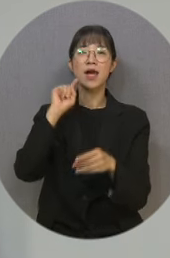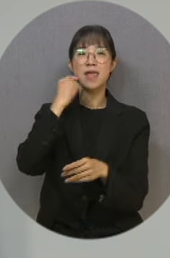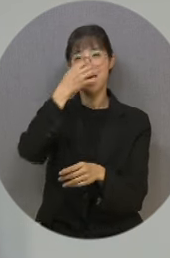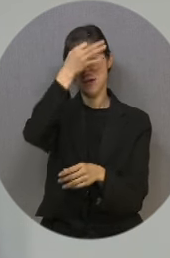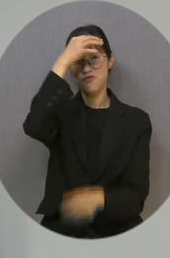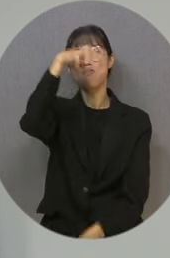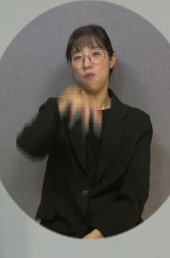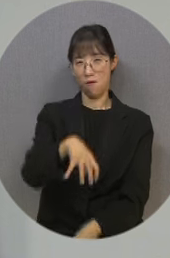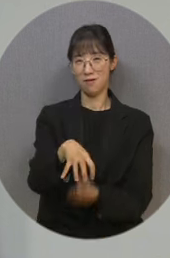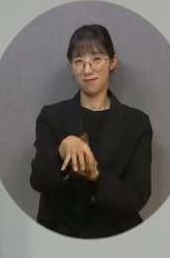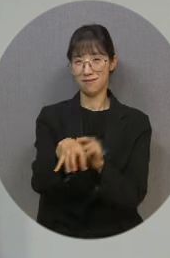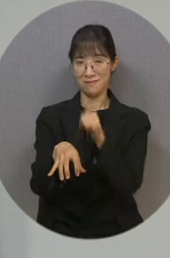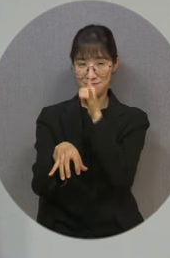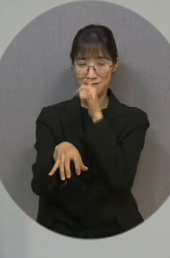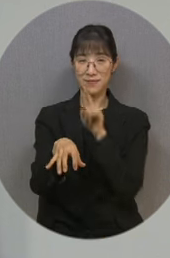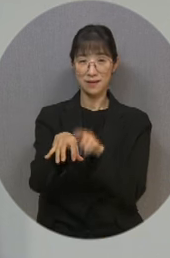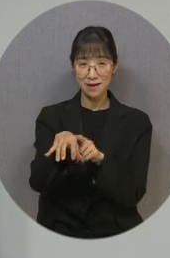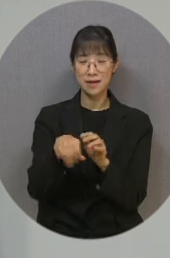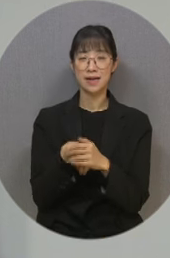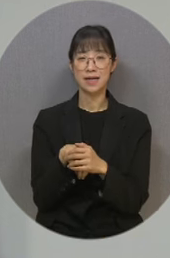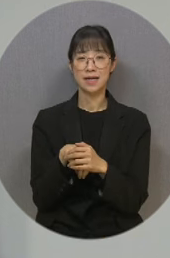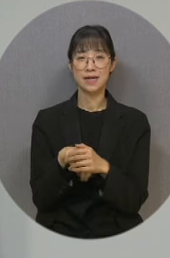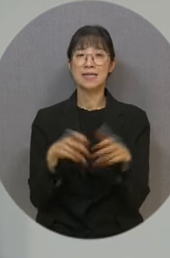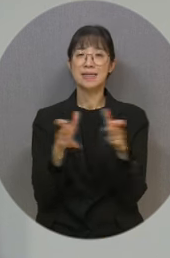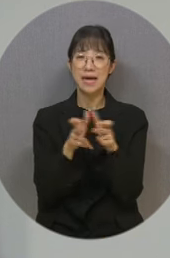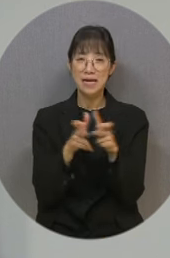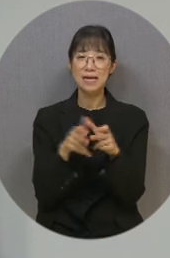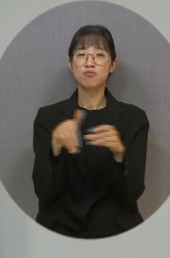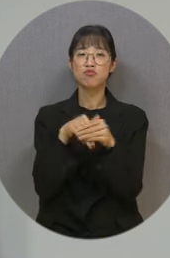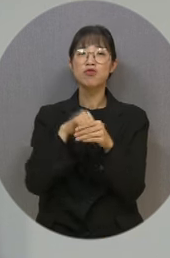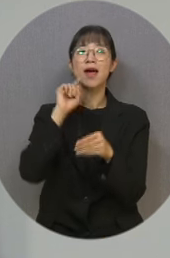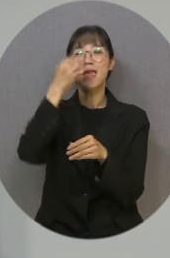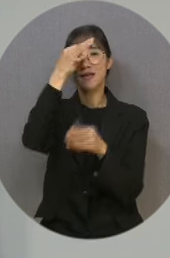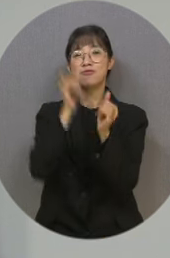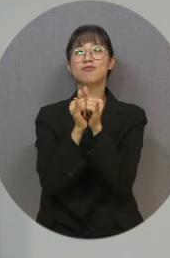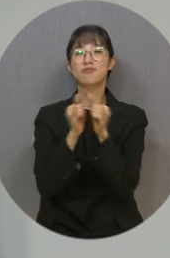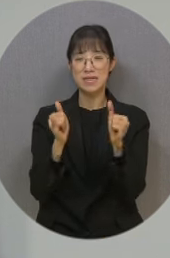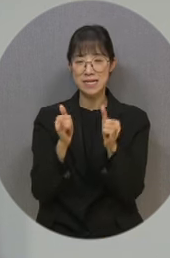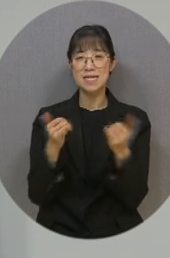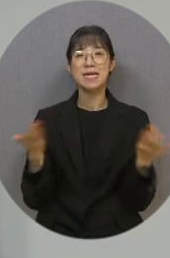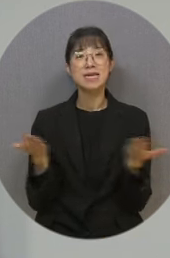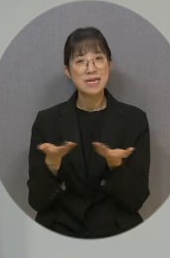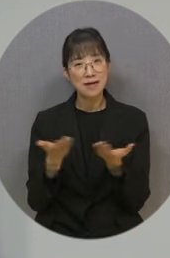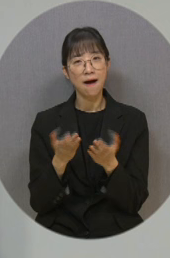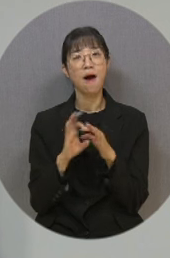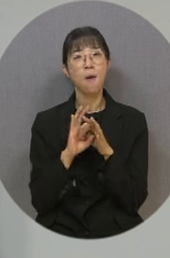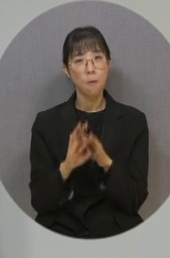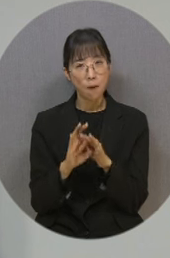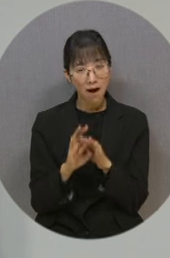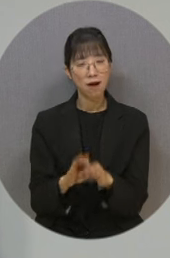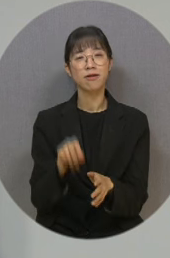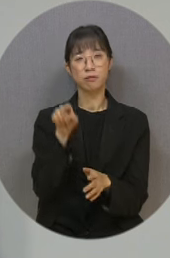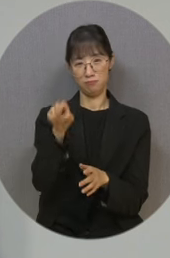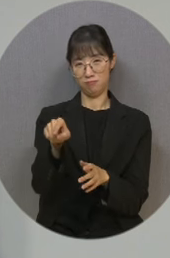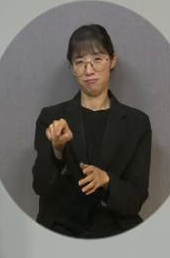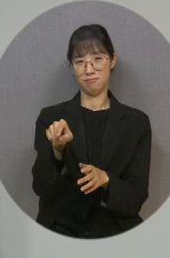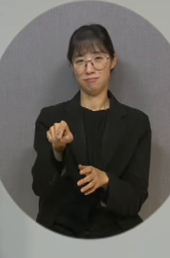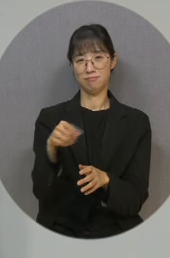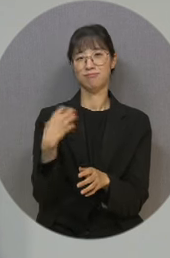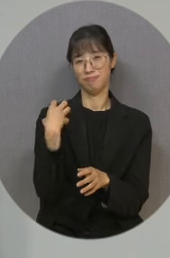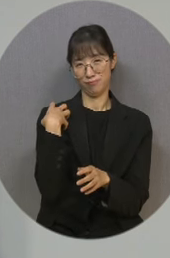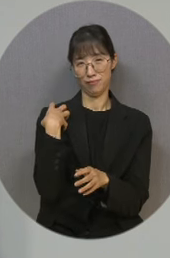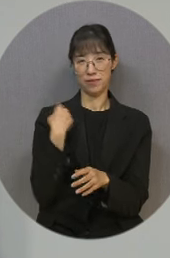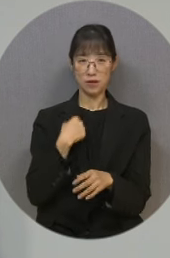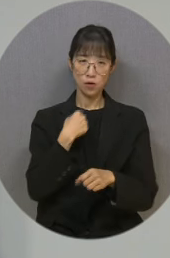문화예술이라는 데가 있습니다 거기에는 이제 장애인 문화예술인들에 대한 그런 일자리에 대해서도 저희